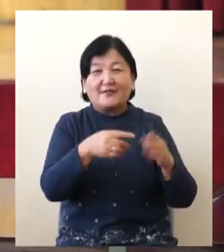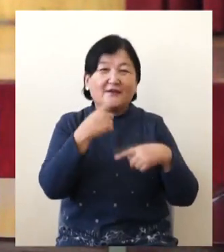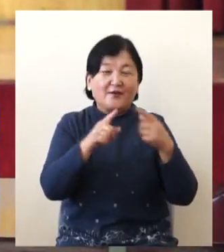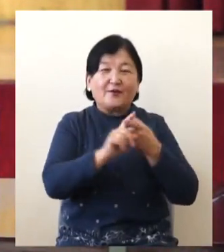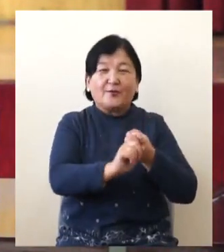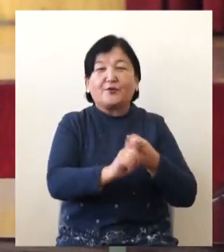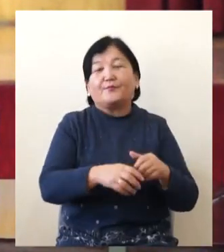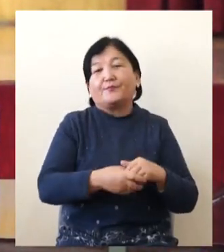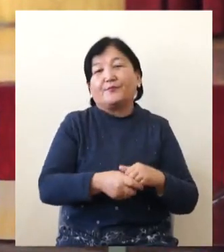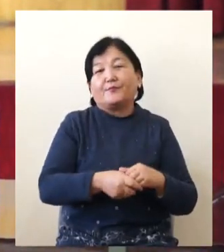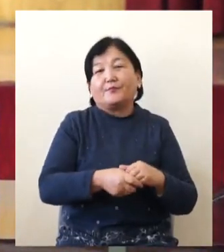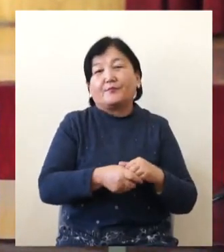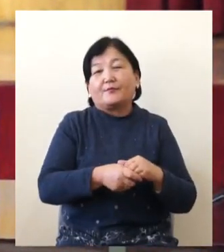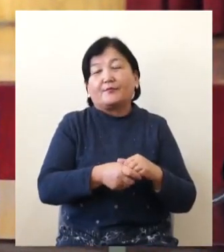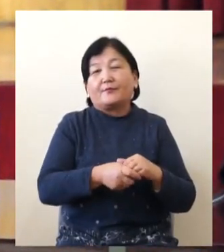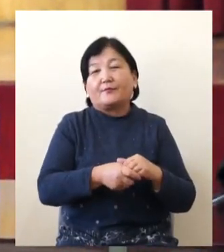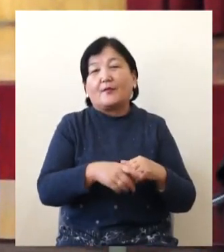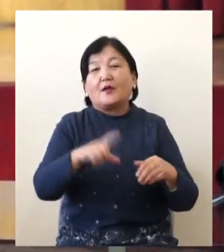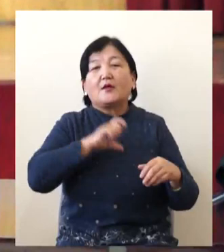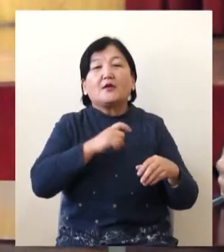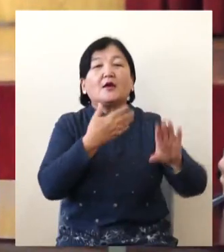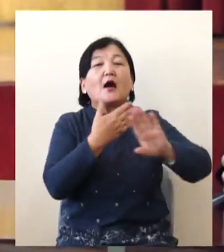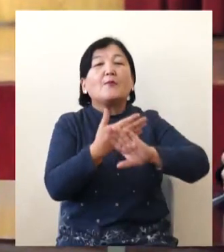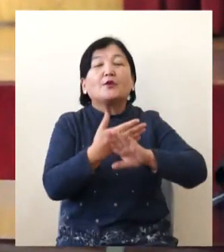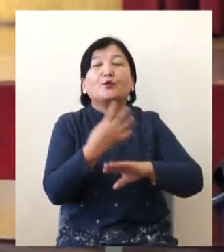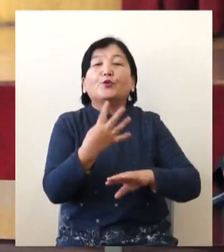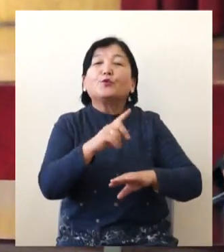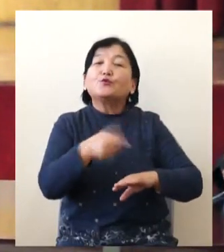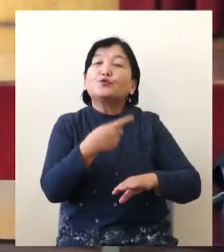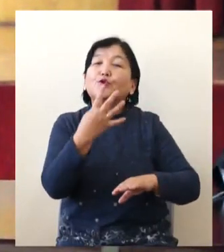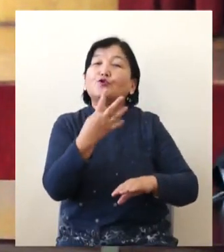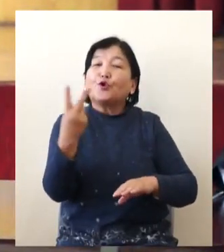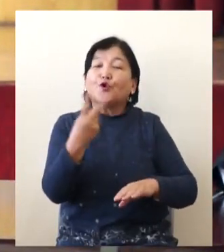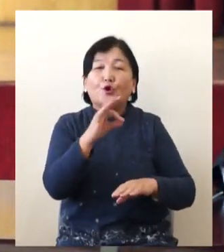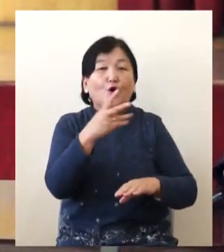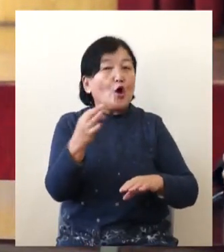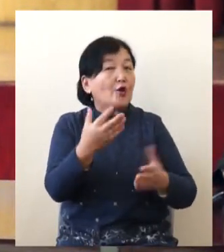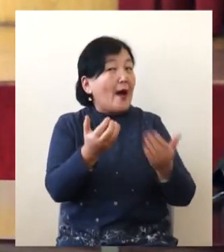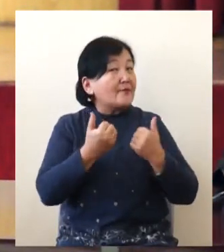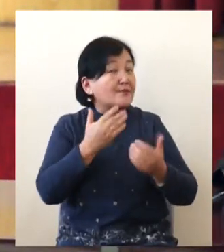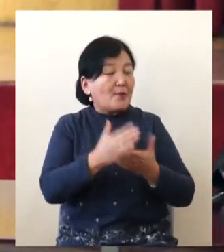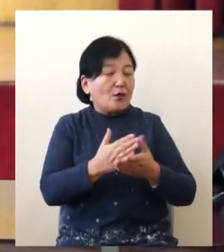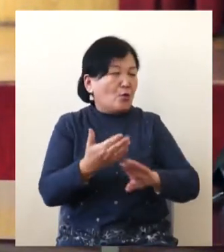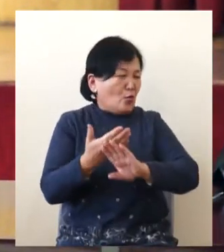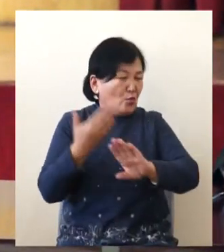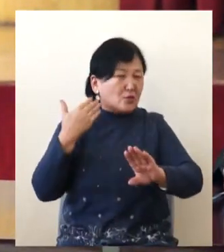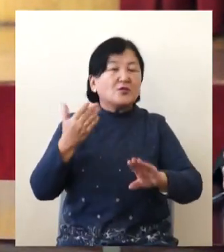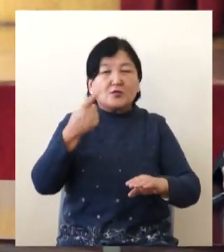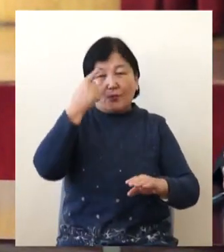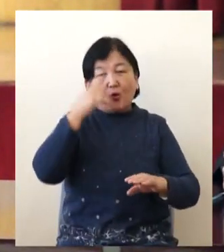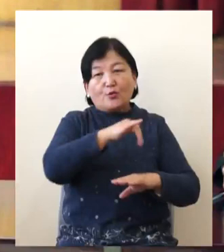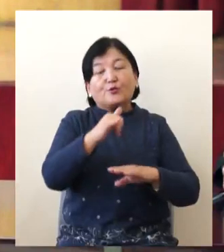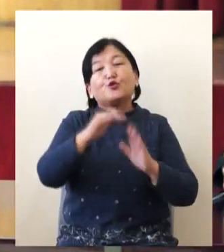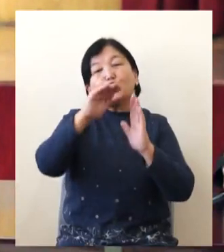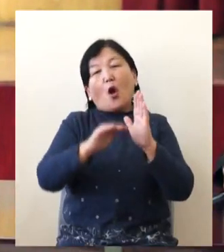авсан ярьж байна тийм эрхийн хамгаалалтаар 442 оноог энэ онд авсан өмнө нь доогуур гарч ирсэн юм байна манай